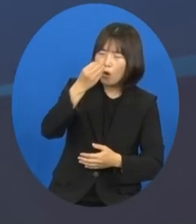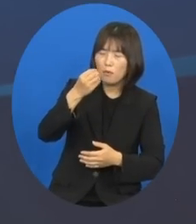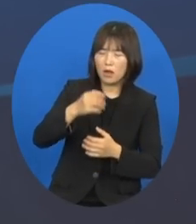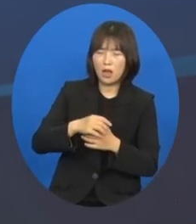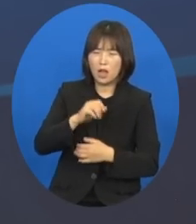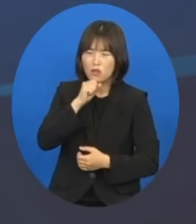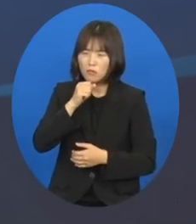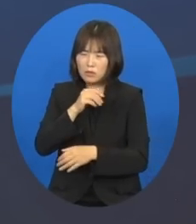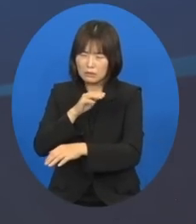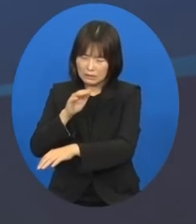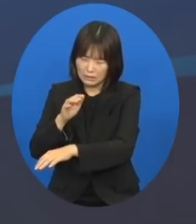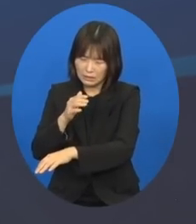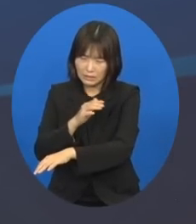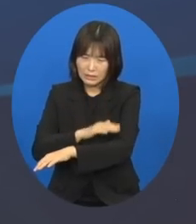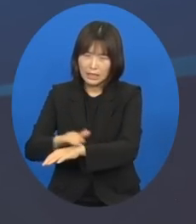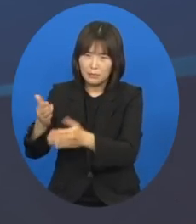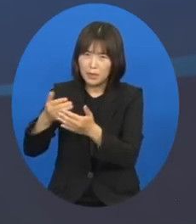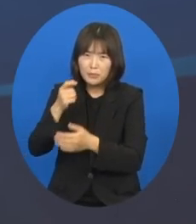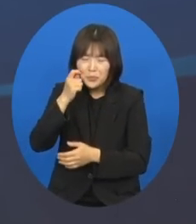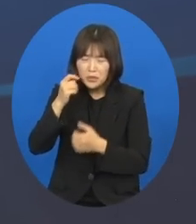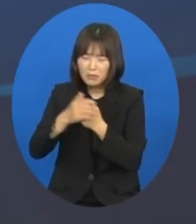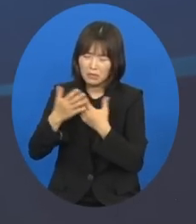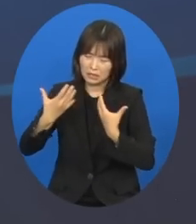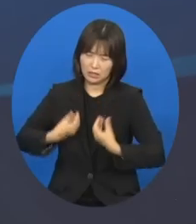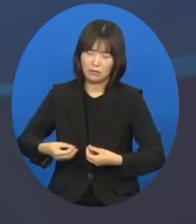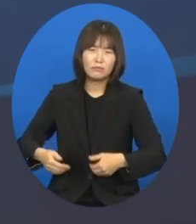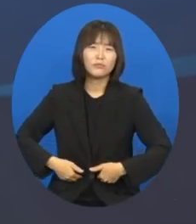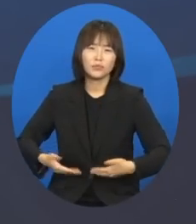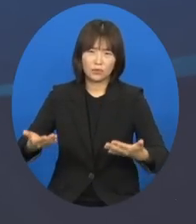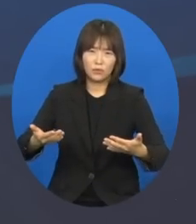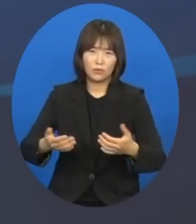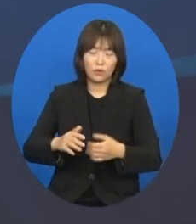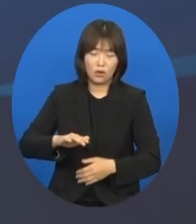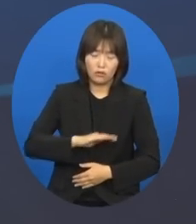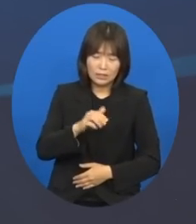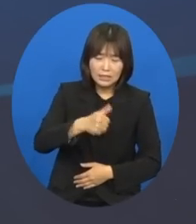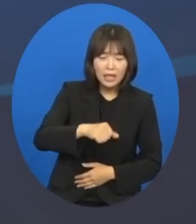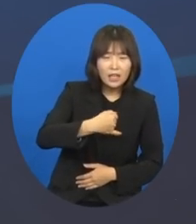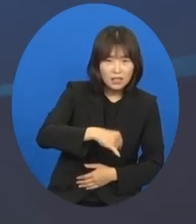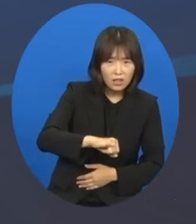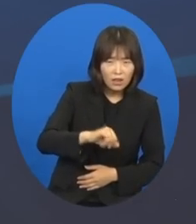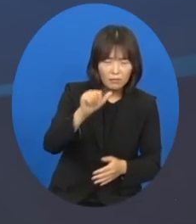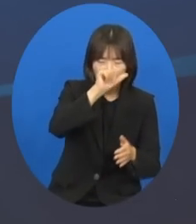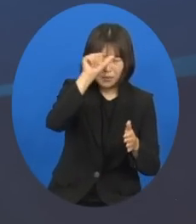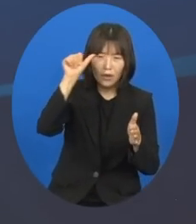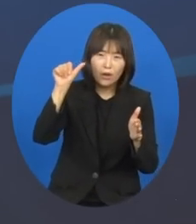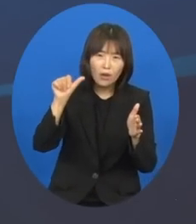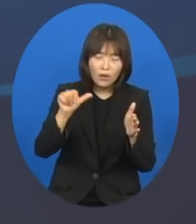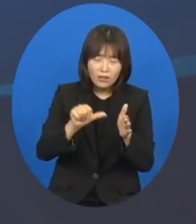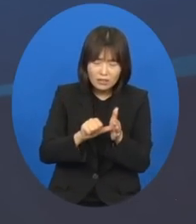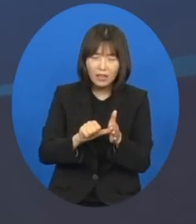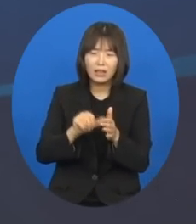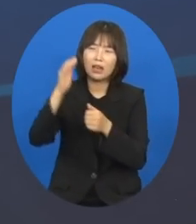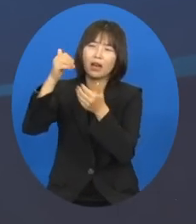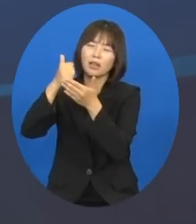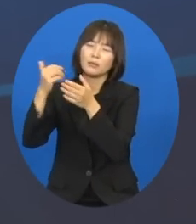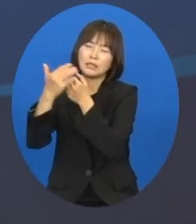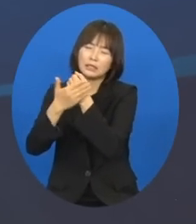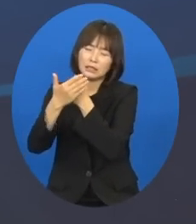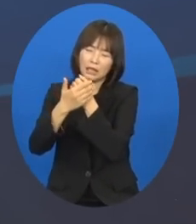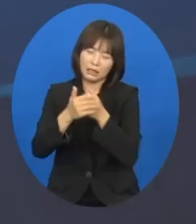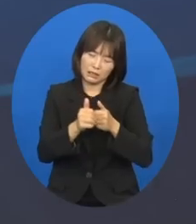하나도 없어요 그런 기도하지 마시고 우리 아이에게 평생 저 은혜가 따라다니게 해달라고